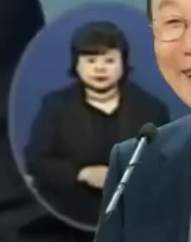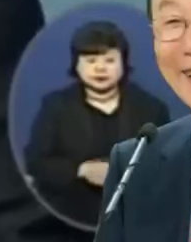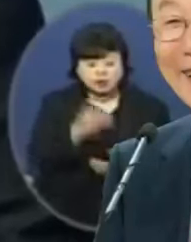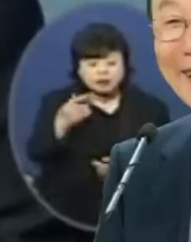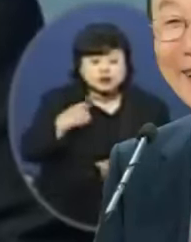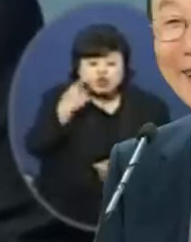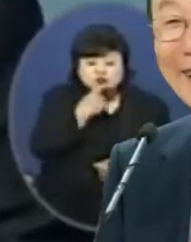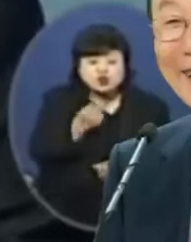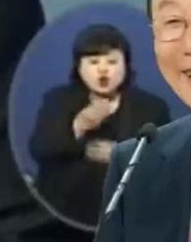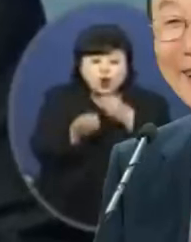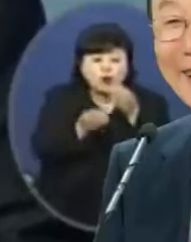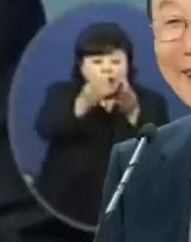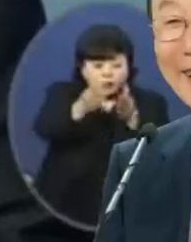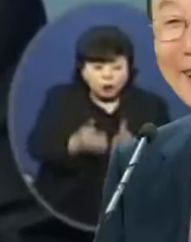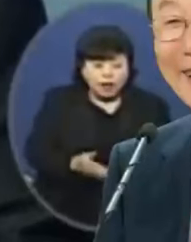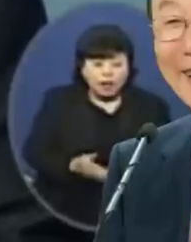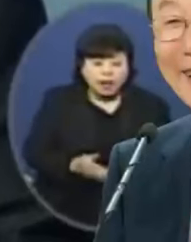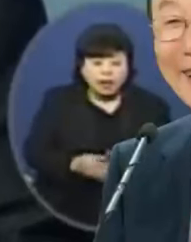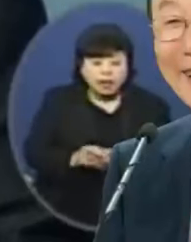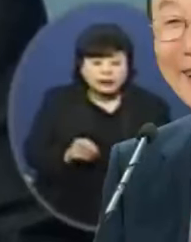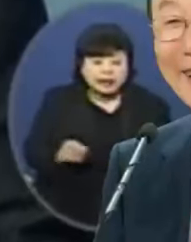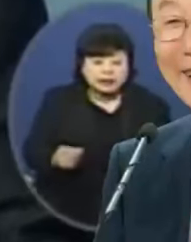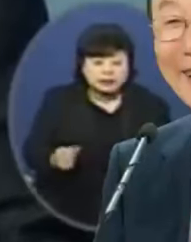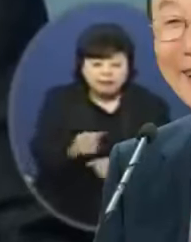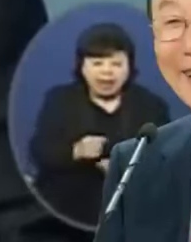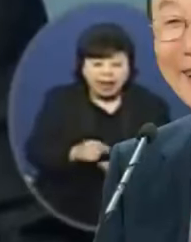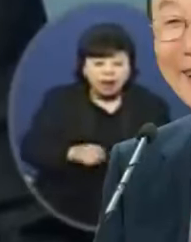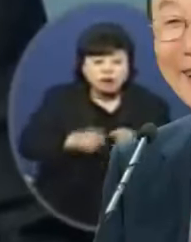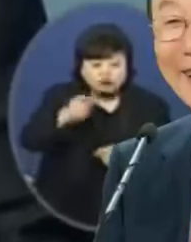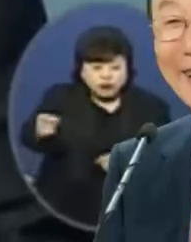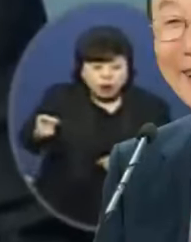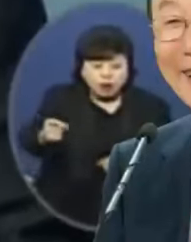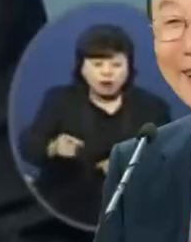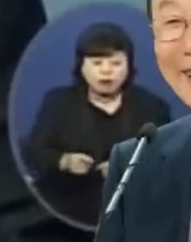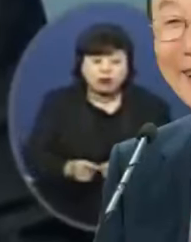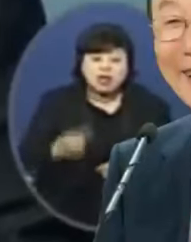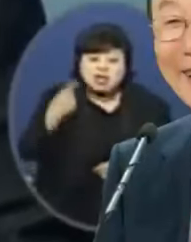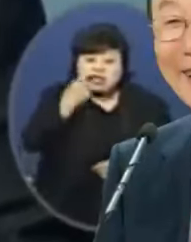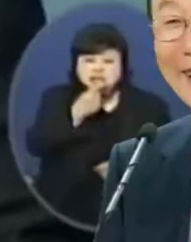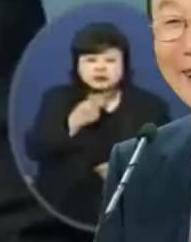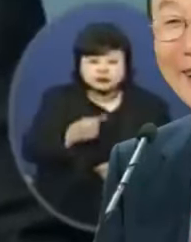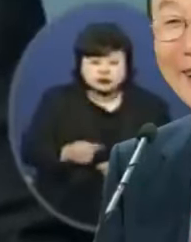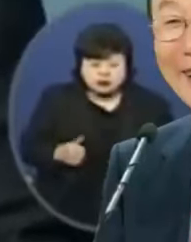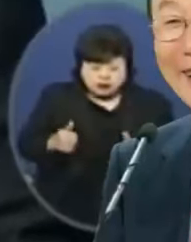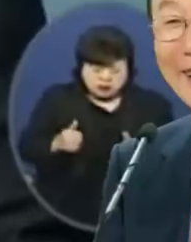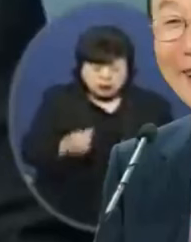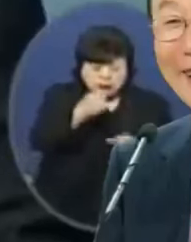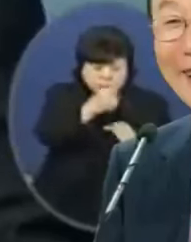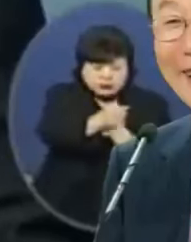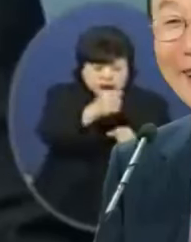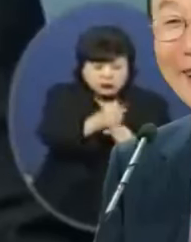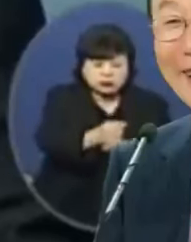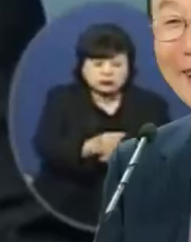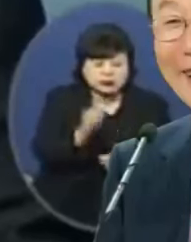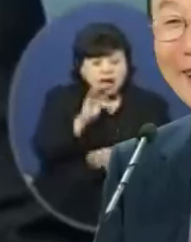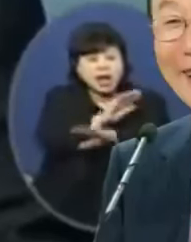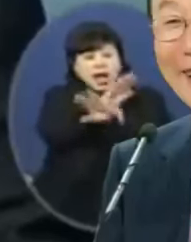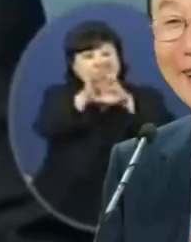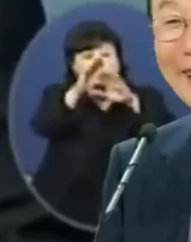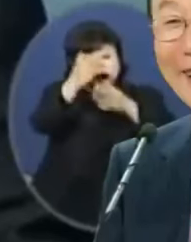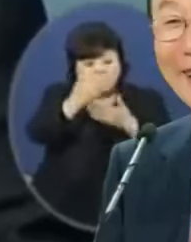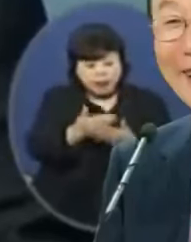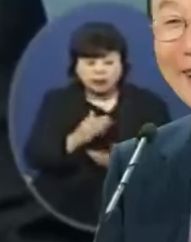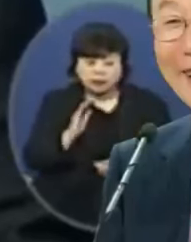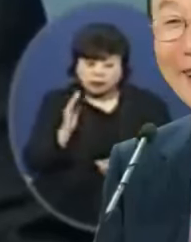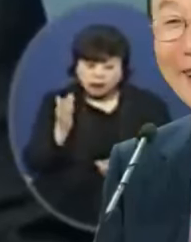여러분 입술의 고백을 통해서 땅에서 메고 푸는 것입니다. 입술의 고백이 긍정적이고 적극적이고 창조적이면 하늘이 그것을